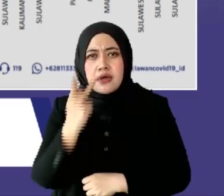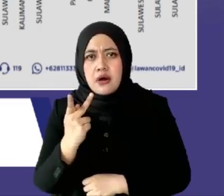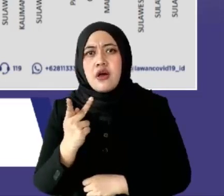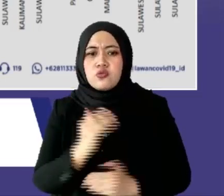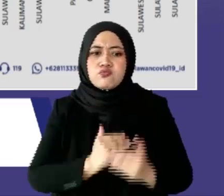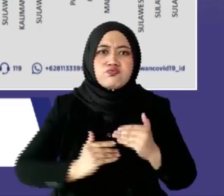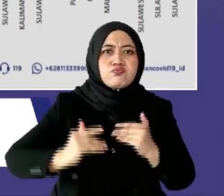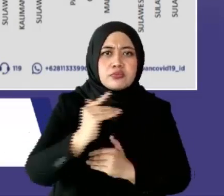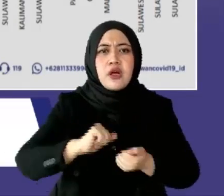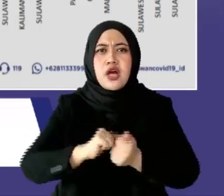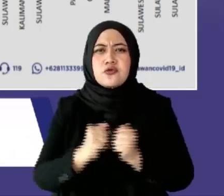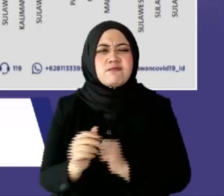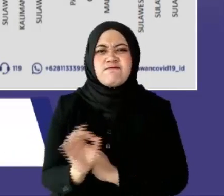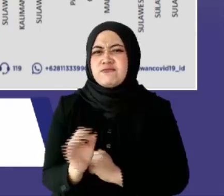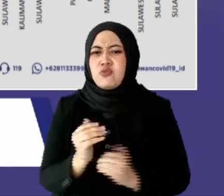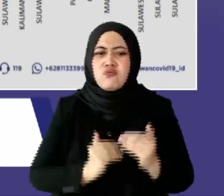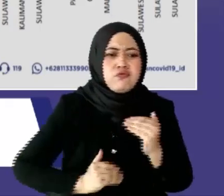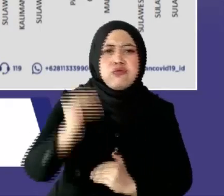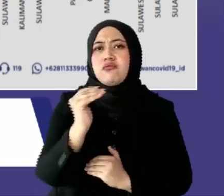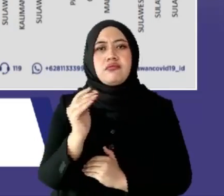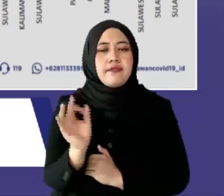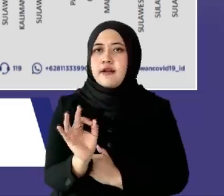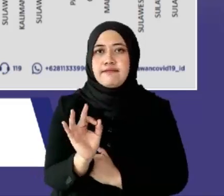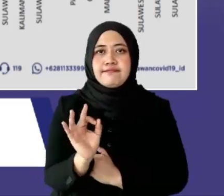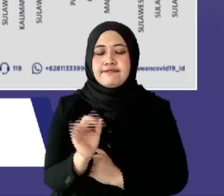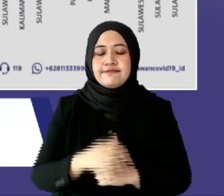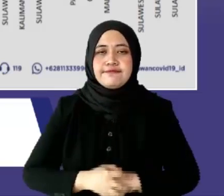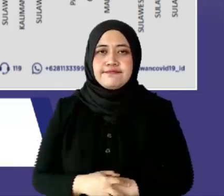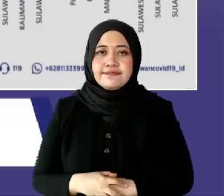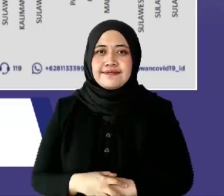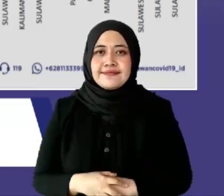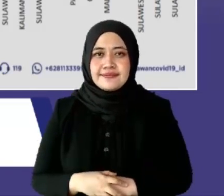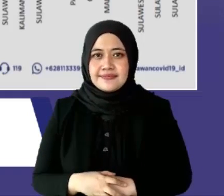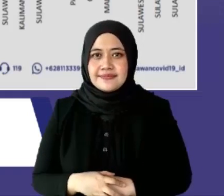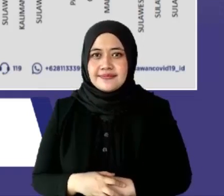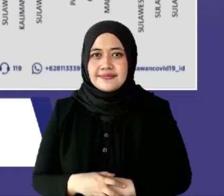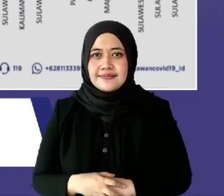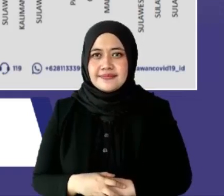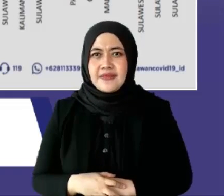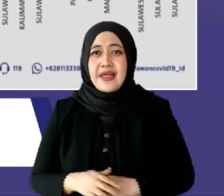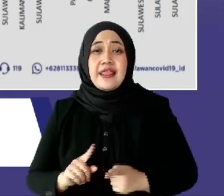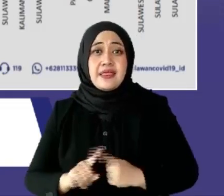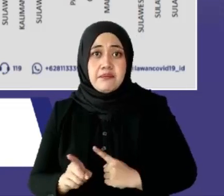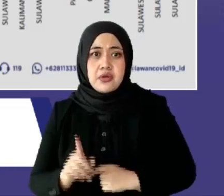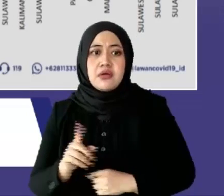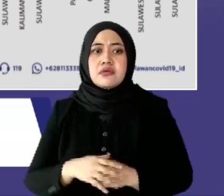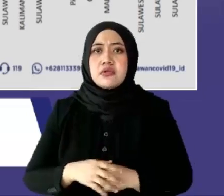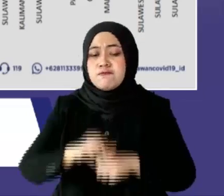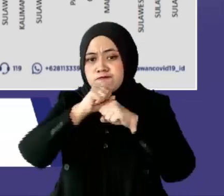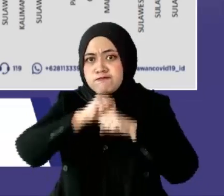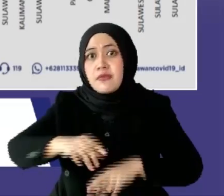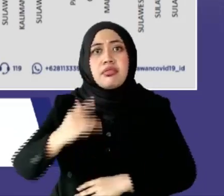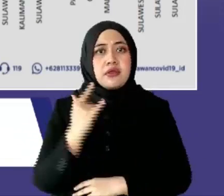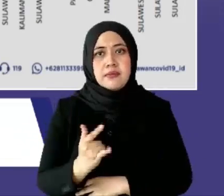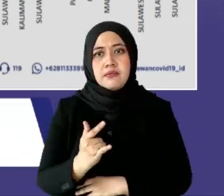agar kenaikan kasus tidak terlalu tinggi pasca periode Idul Fitri. Namun saya tetap mengingatkan